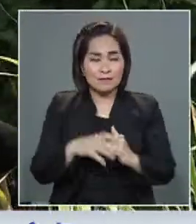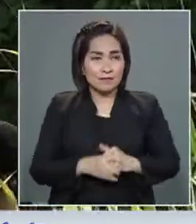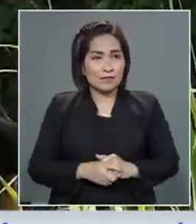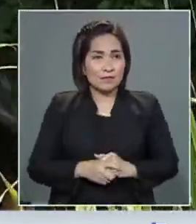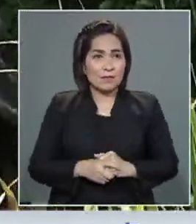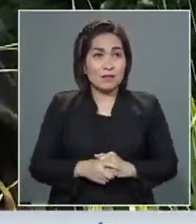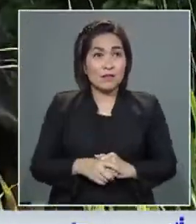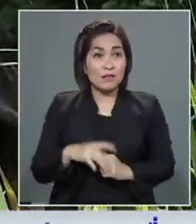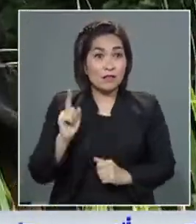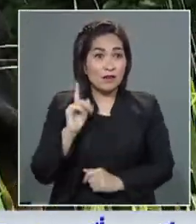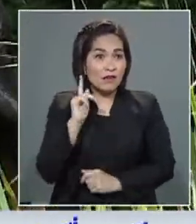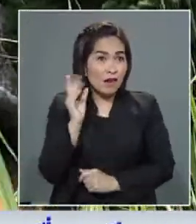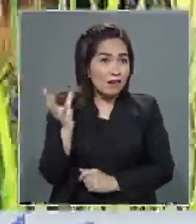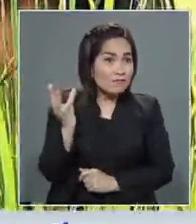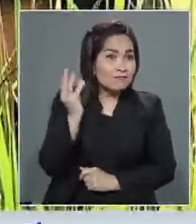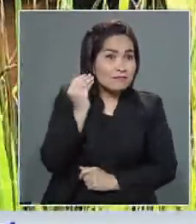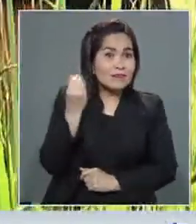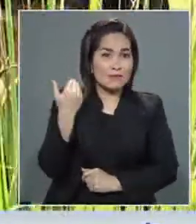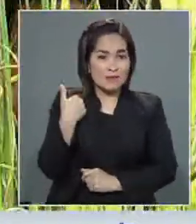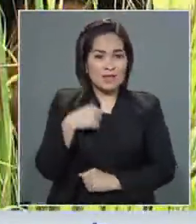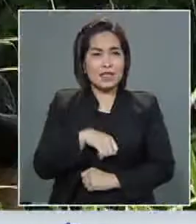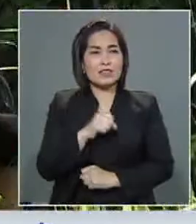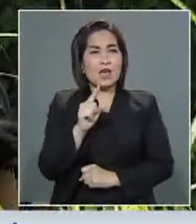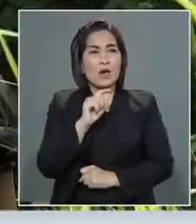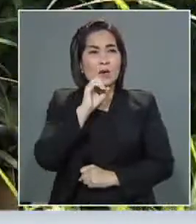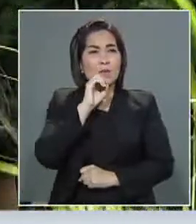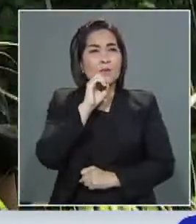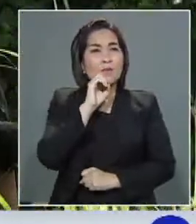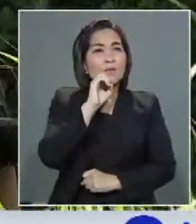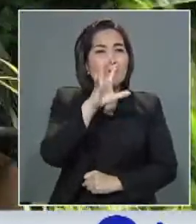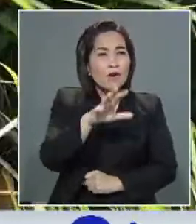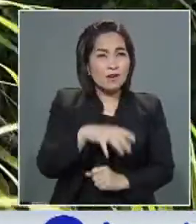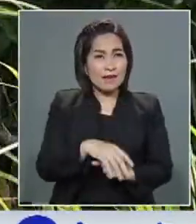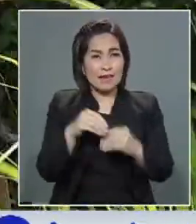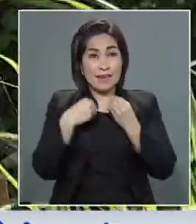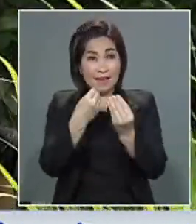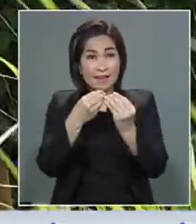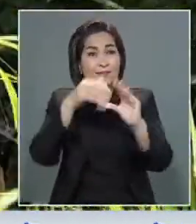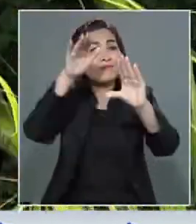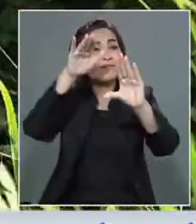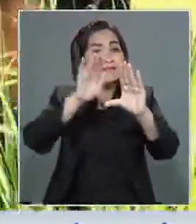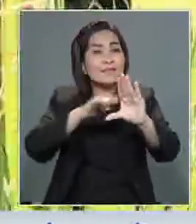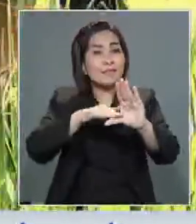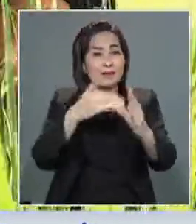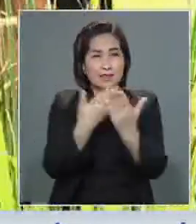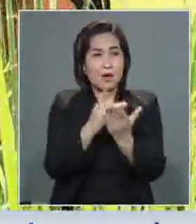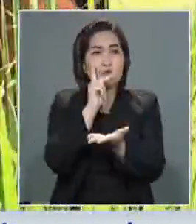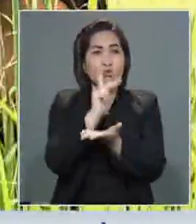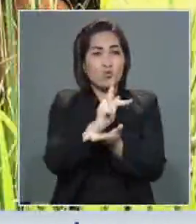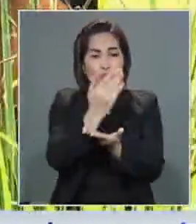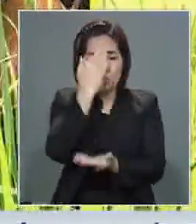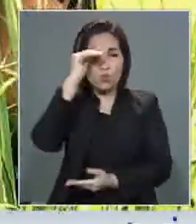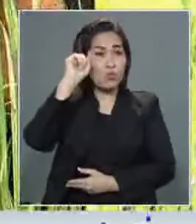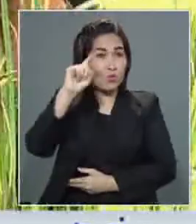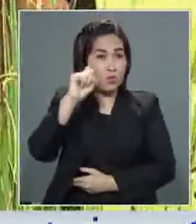ตอนหลังได้ยินคุณสองคนที่ประกาศออกทั้งนั้น อะ ว่าให้ไปลงทะเบียนคนเบียนกู้เงินฉุกเฉินคนที่เป็นหนี้นอกระบ